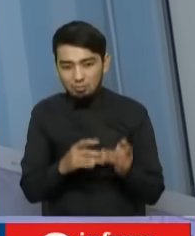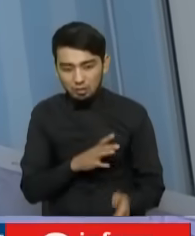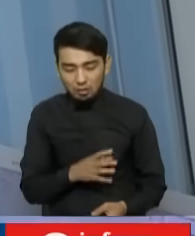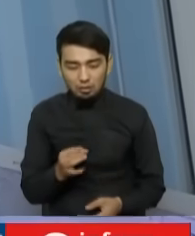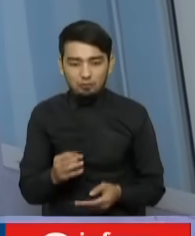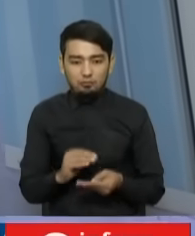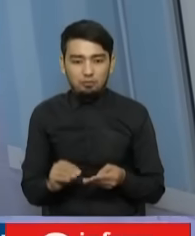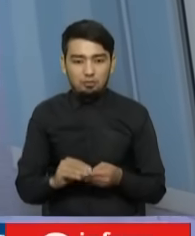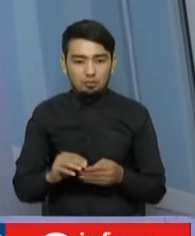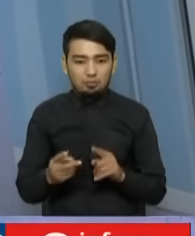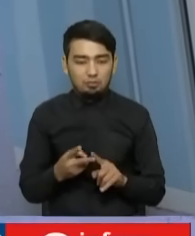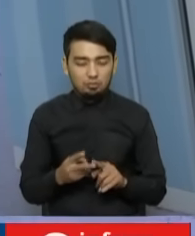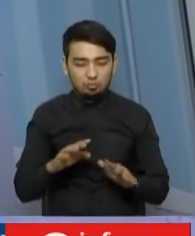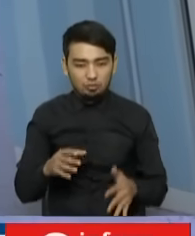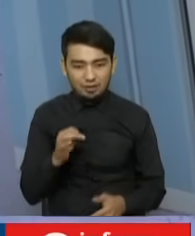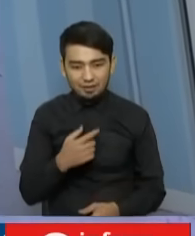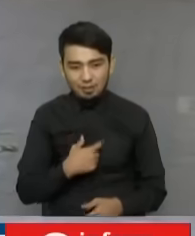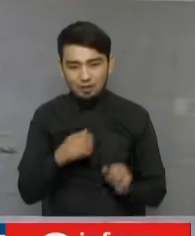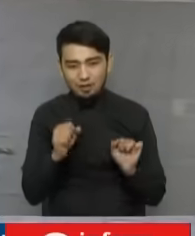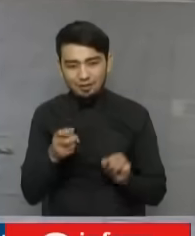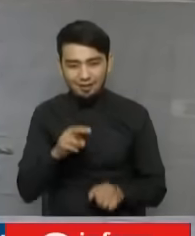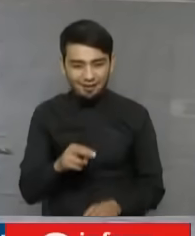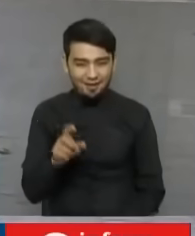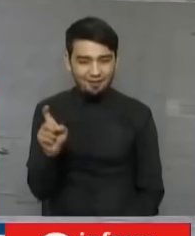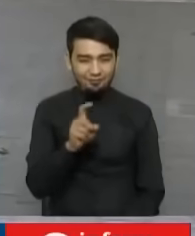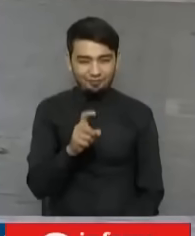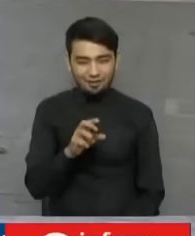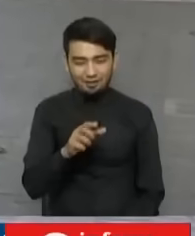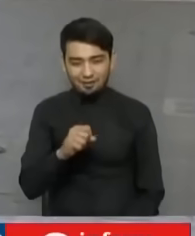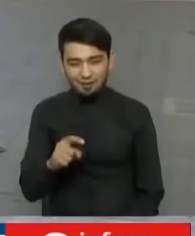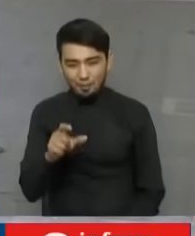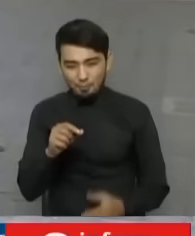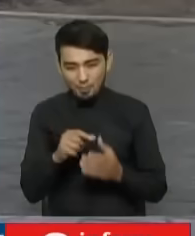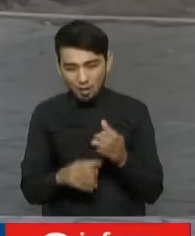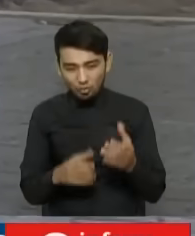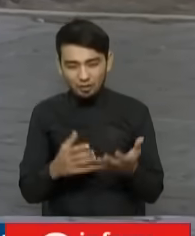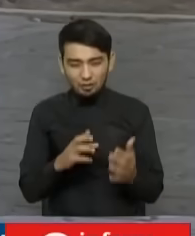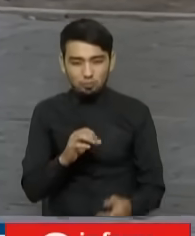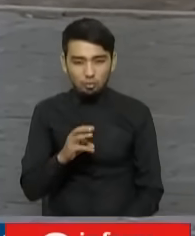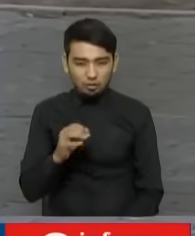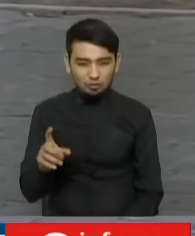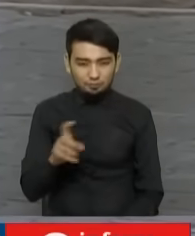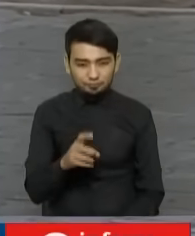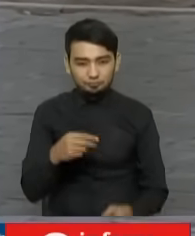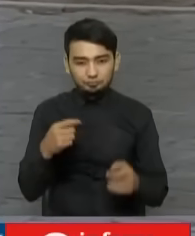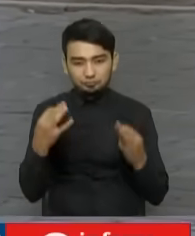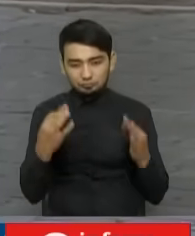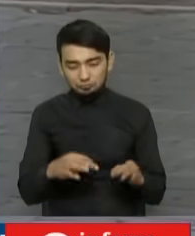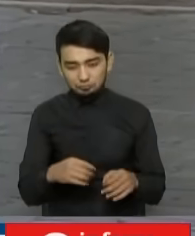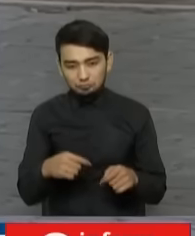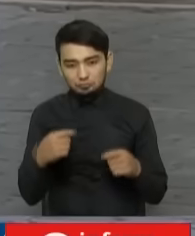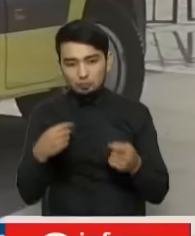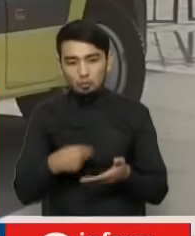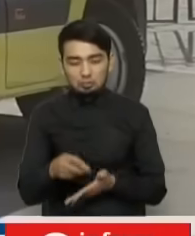бір ескеретін жайт, елімізде өзін қорғауға арналған бұрыш не газ балондарын құзырлы органдарға тіркеу кемияқ сатып алуға рұқсат берілген